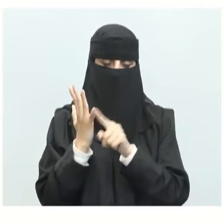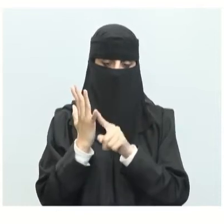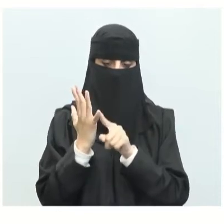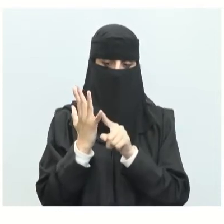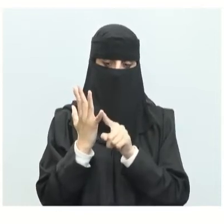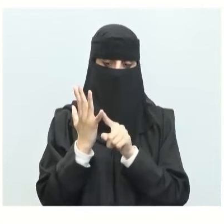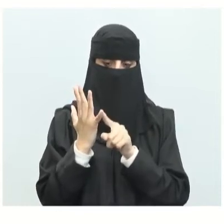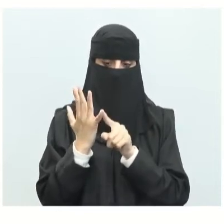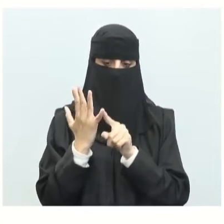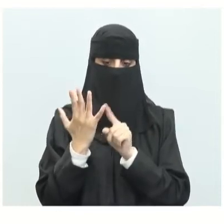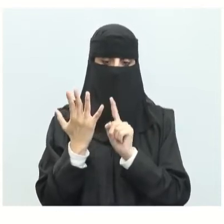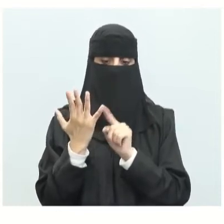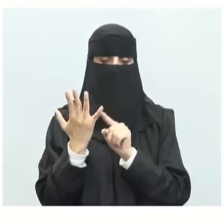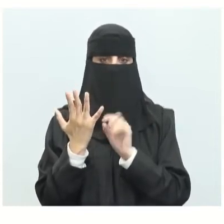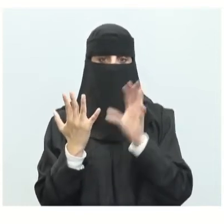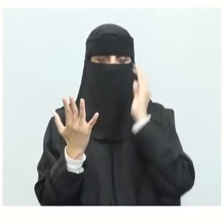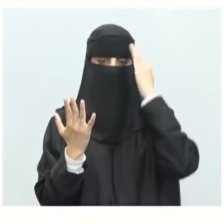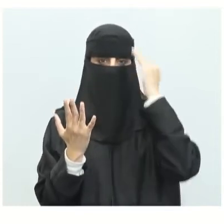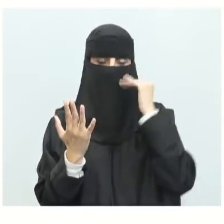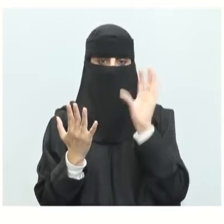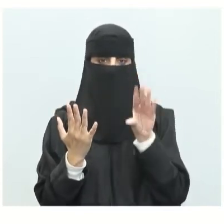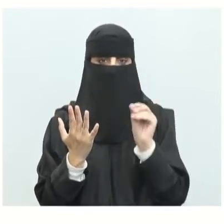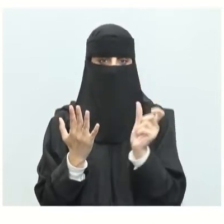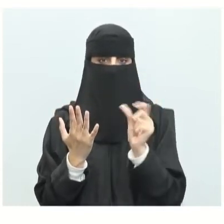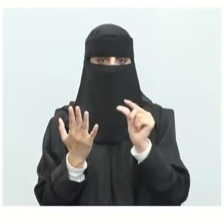اقتناعهن باهميه الكتاب